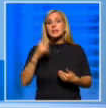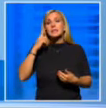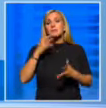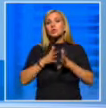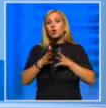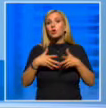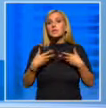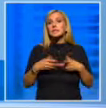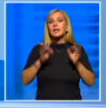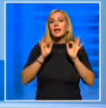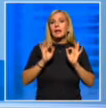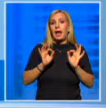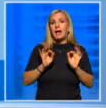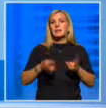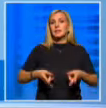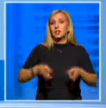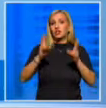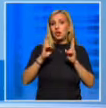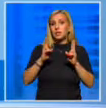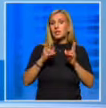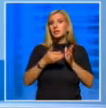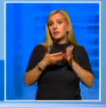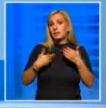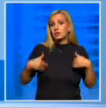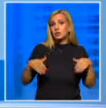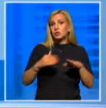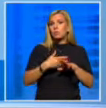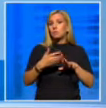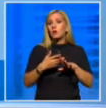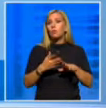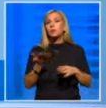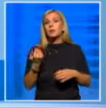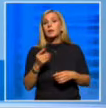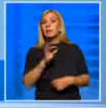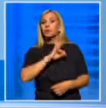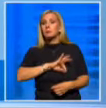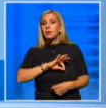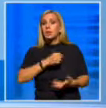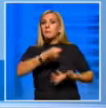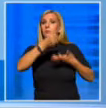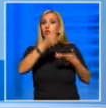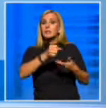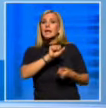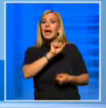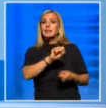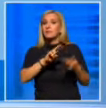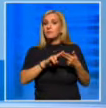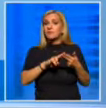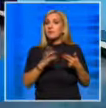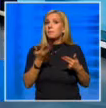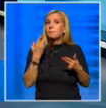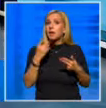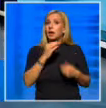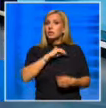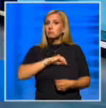искат реални решения. Затова ние ще продължим с това, в което бяхме успешни. Бюджетите на Асен Василев, например, бяха успешни.